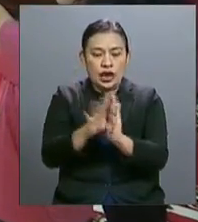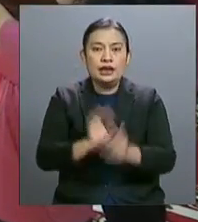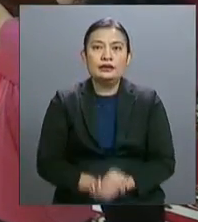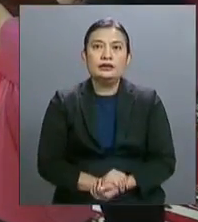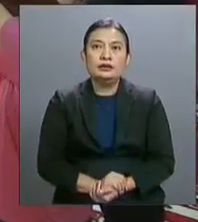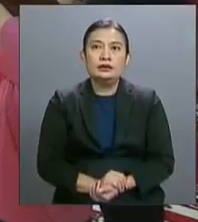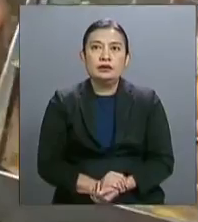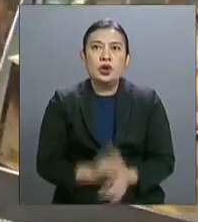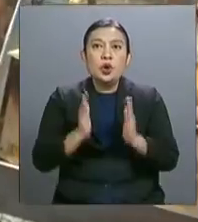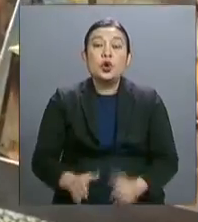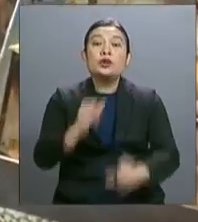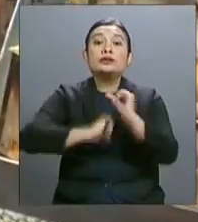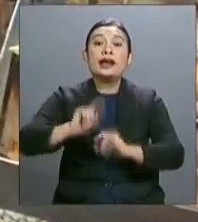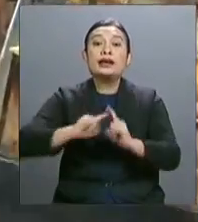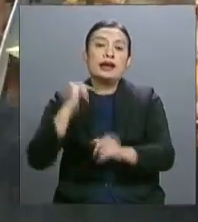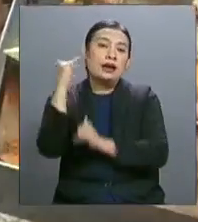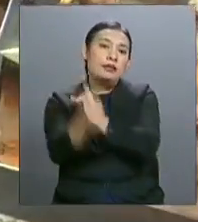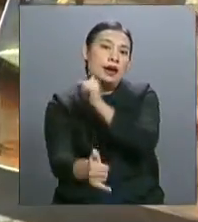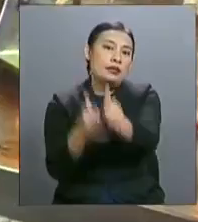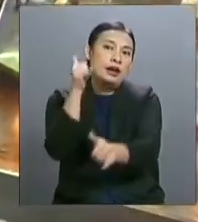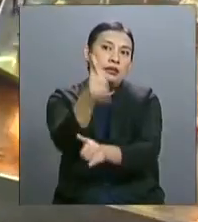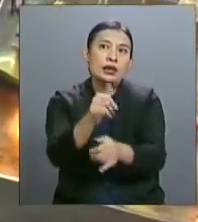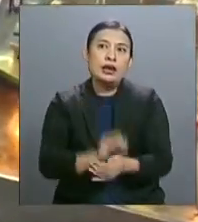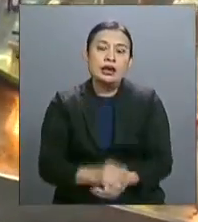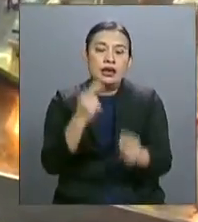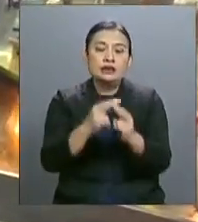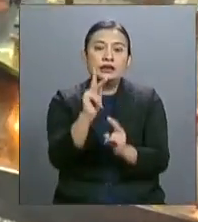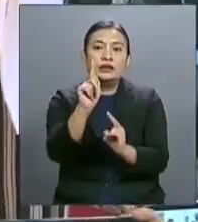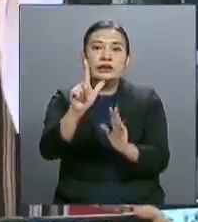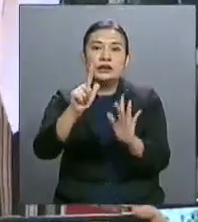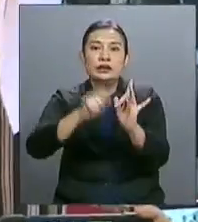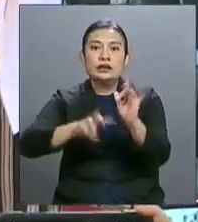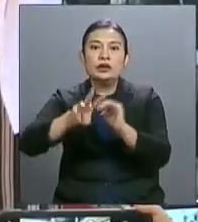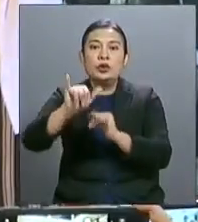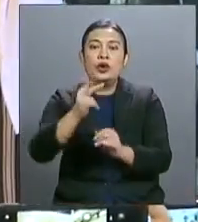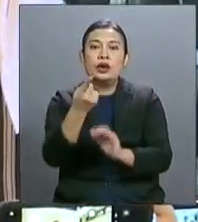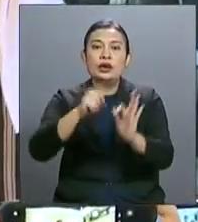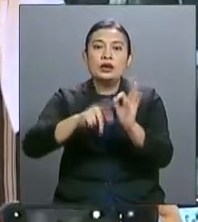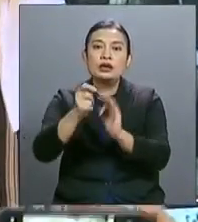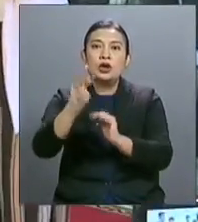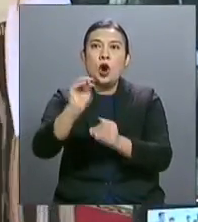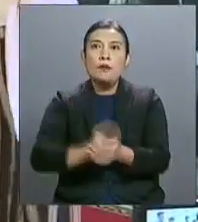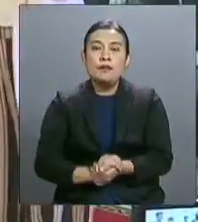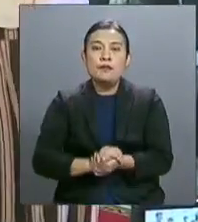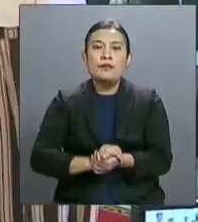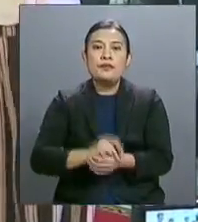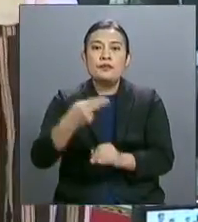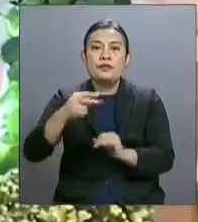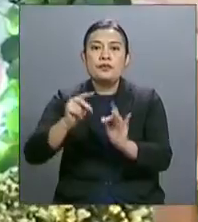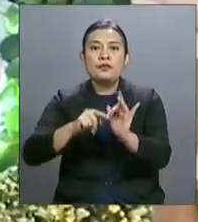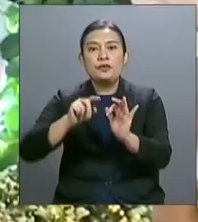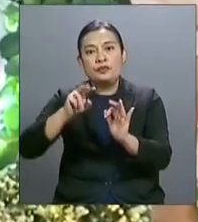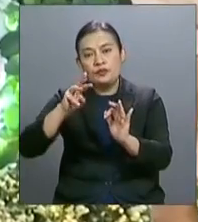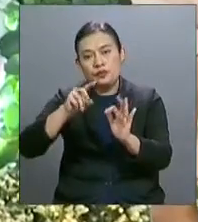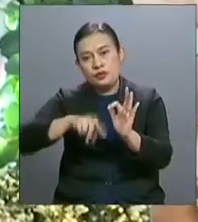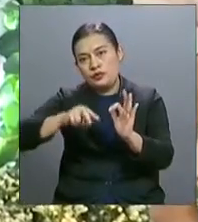คนในวงการบันเทิงมากมายมาร่วมพิธีเช่นกล้วยและบอลเชิญยิ้มคอมชวนชื่นหนุ่มกัญชัยอาร์ตพสุทธิ์หนูมิเตอร์